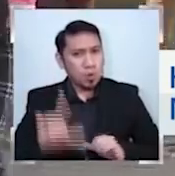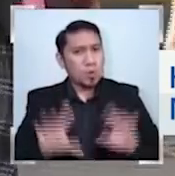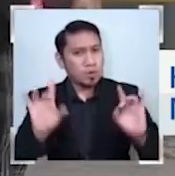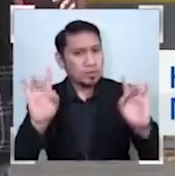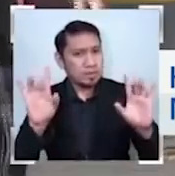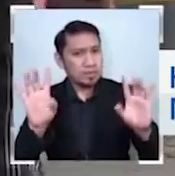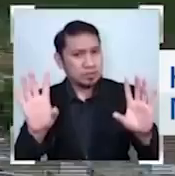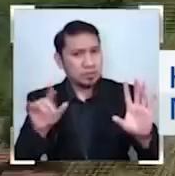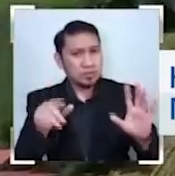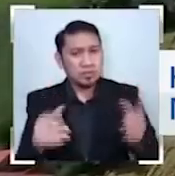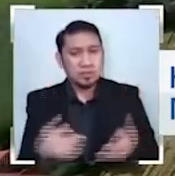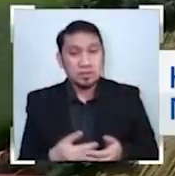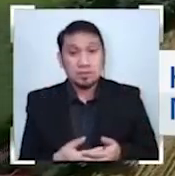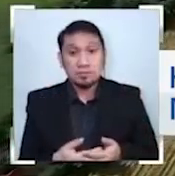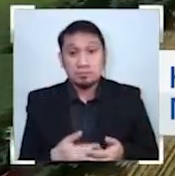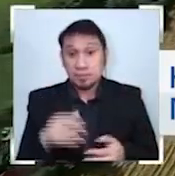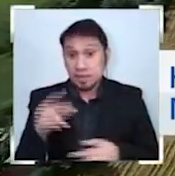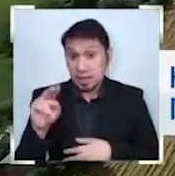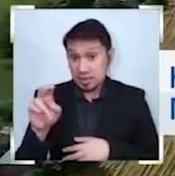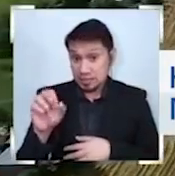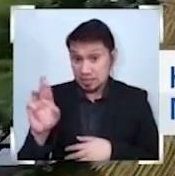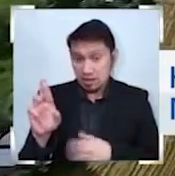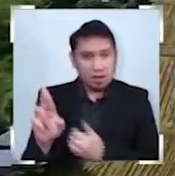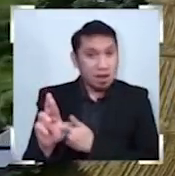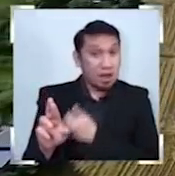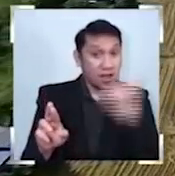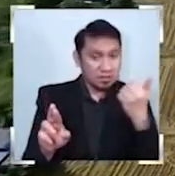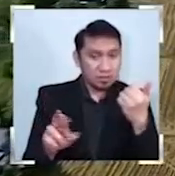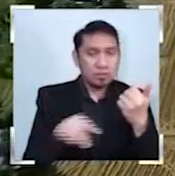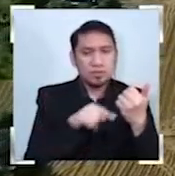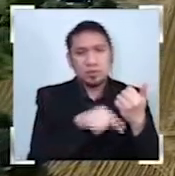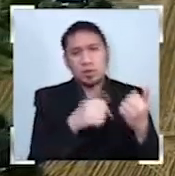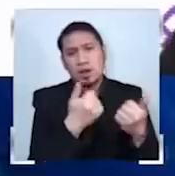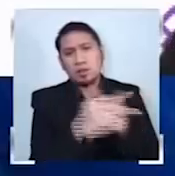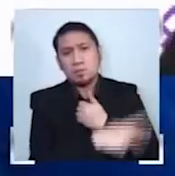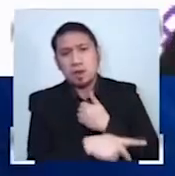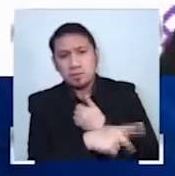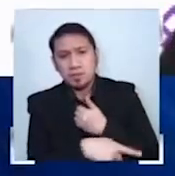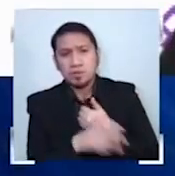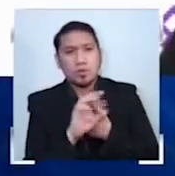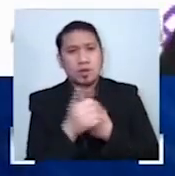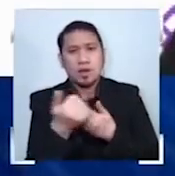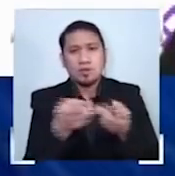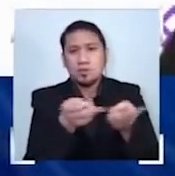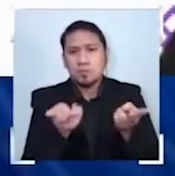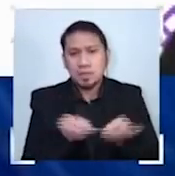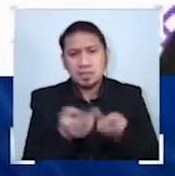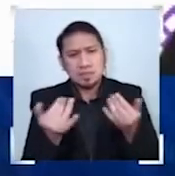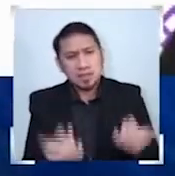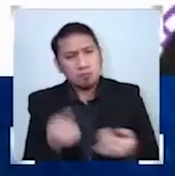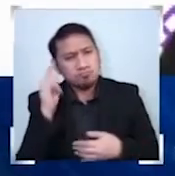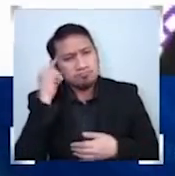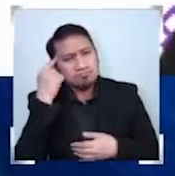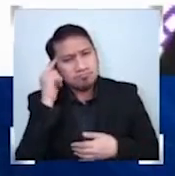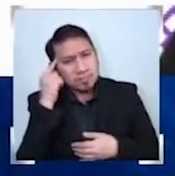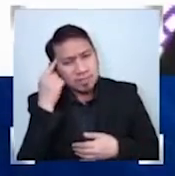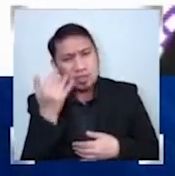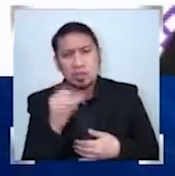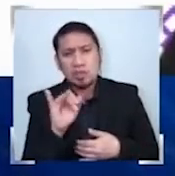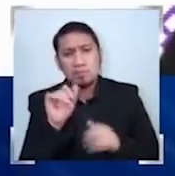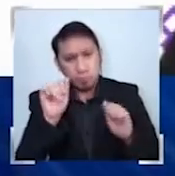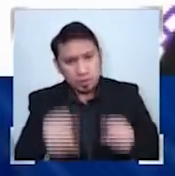Bukod sa Metro Manila, pinag-aaralan na rin ibaba sa Alert Level 1 ang iba pang lugar. In a very low risk situation